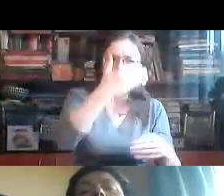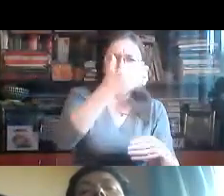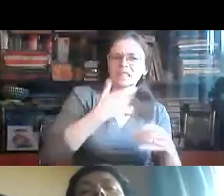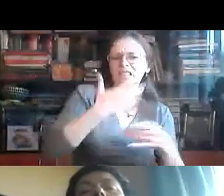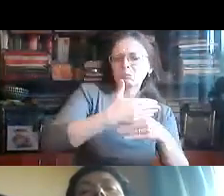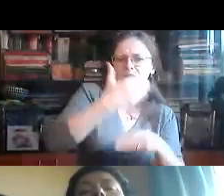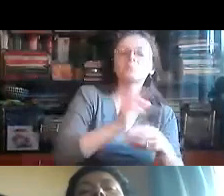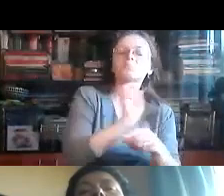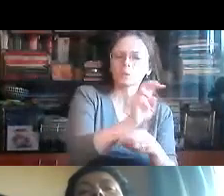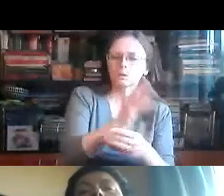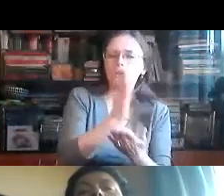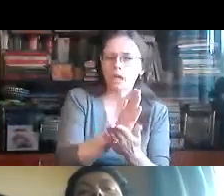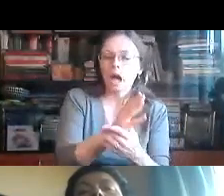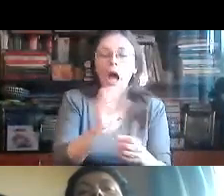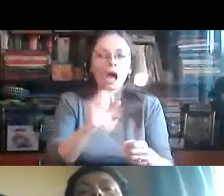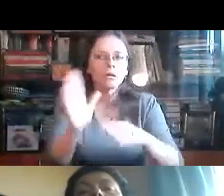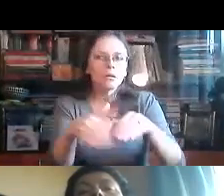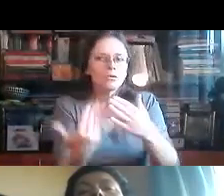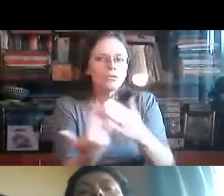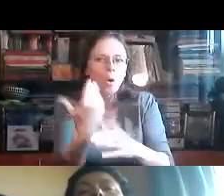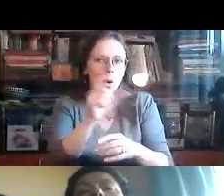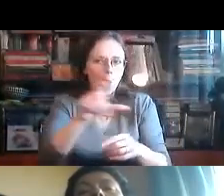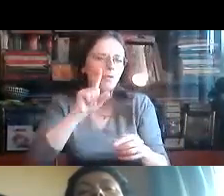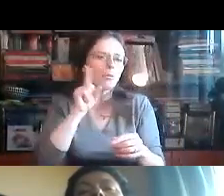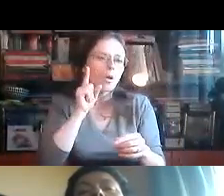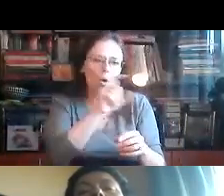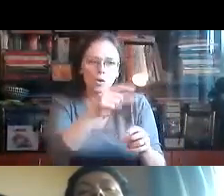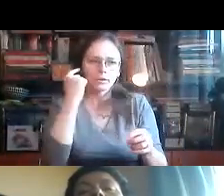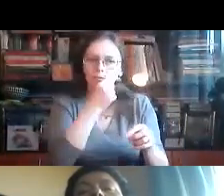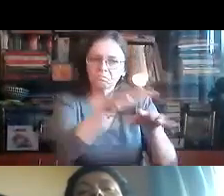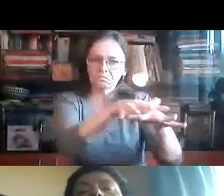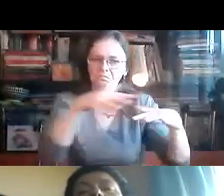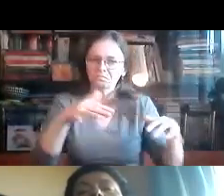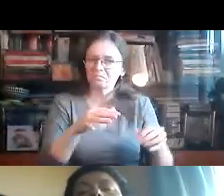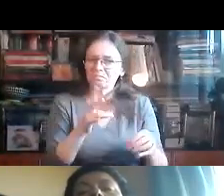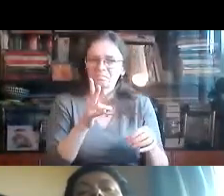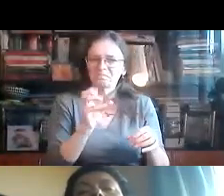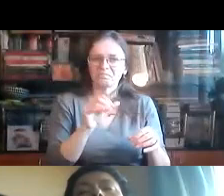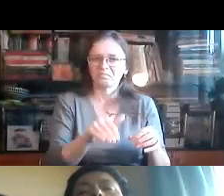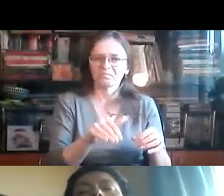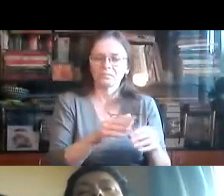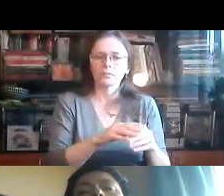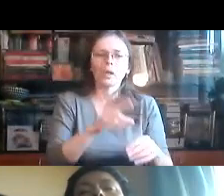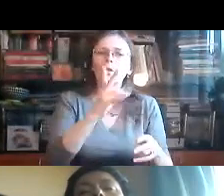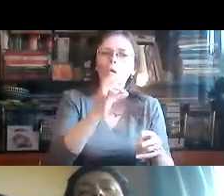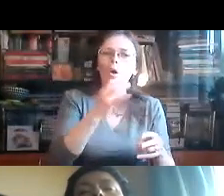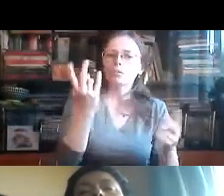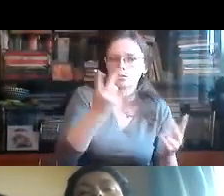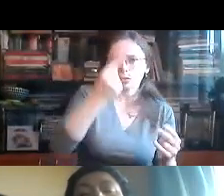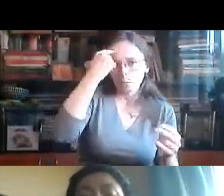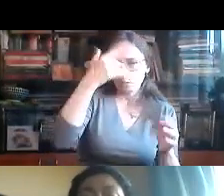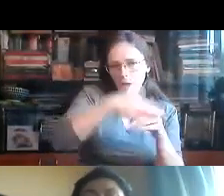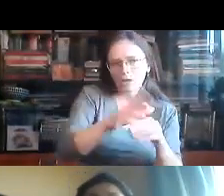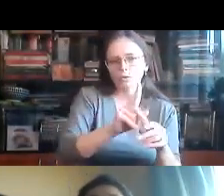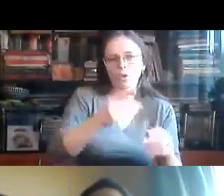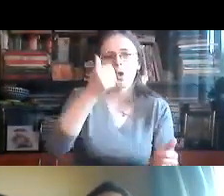большой-большой вопрос, как бы, выдержит ли театр такую конкуренцию и Да, и, во-первых, надо ли действительно,